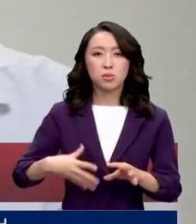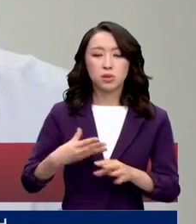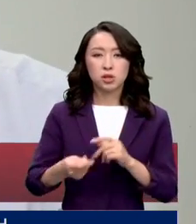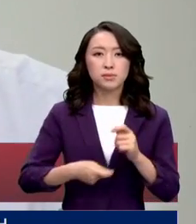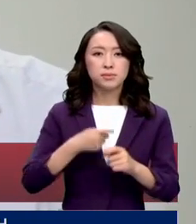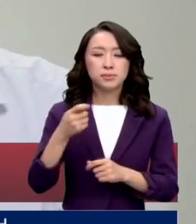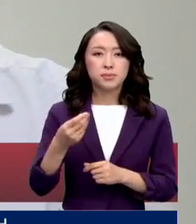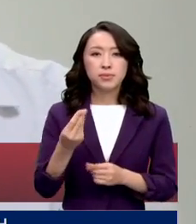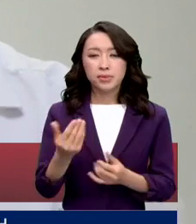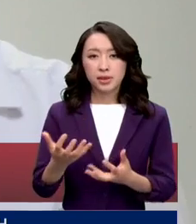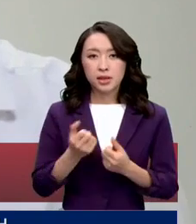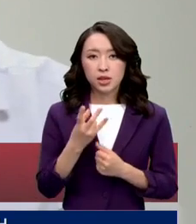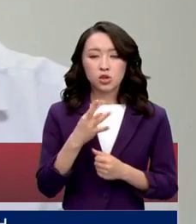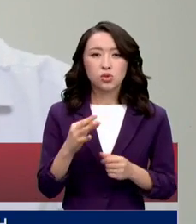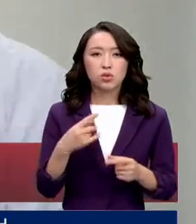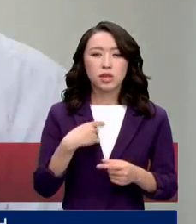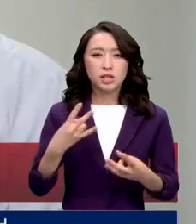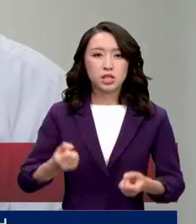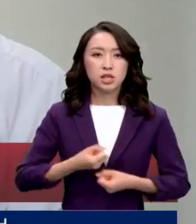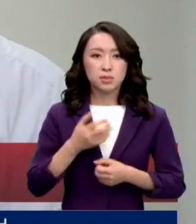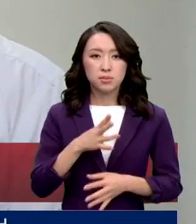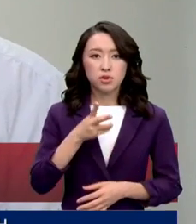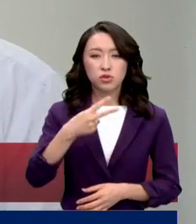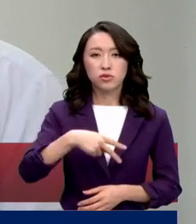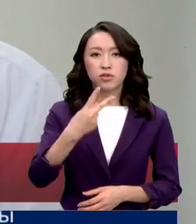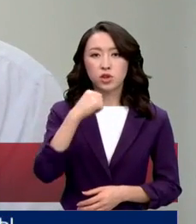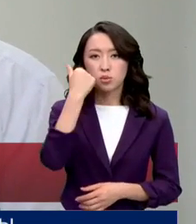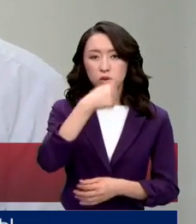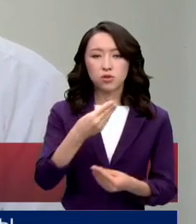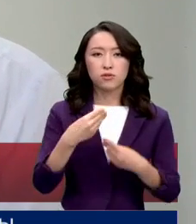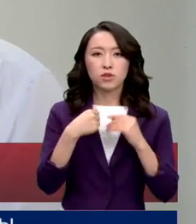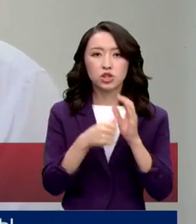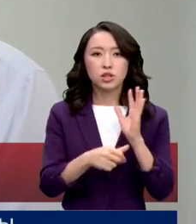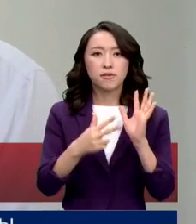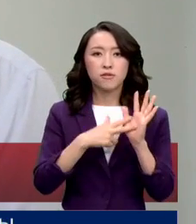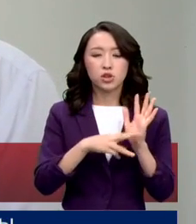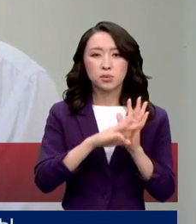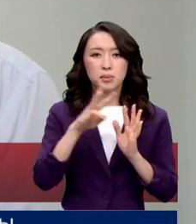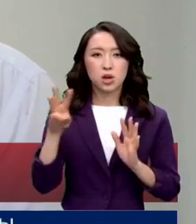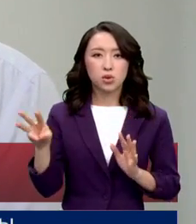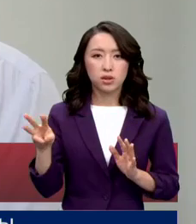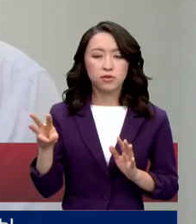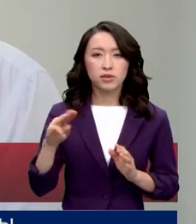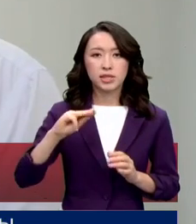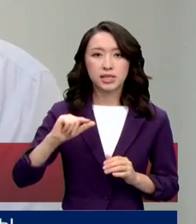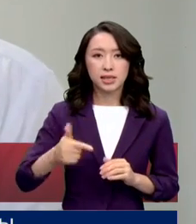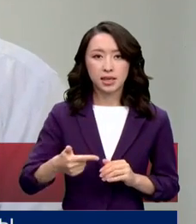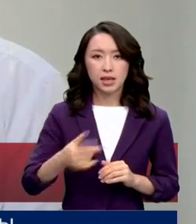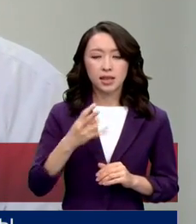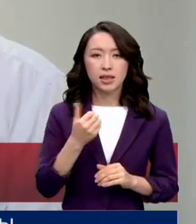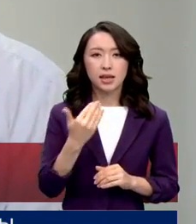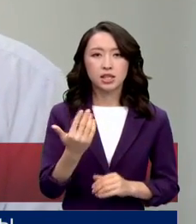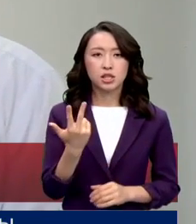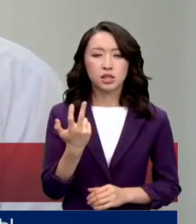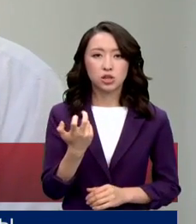подавали бюджетную заявку, но, к сожалению, нас не поддержали. В 2022 году нам выделили 68 миллионов тенге на эти